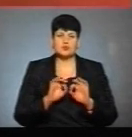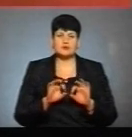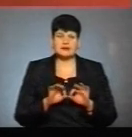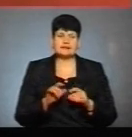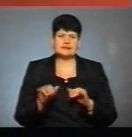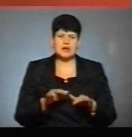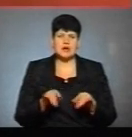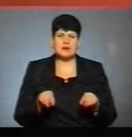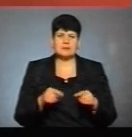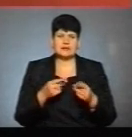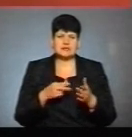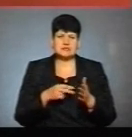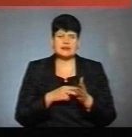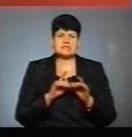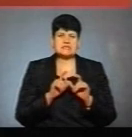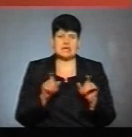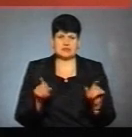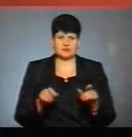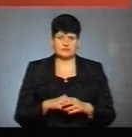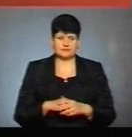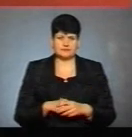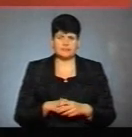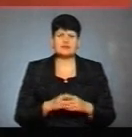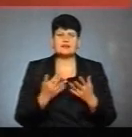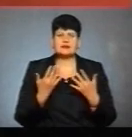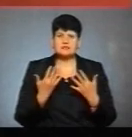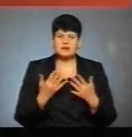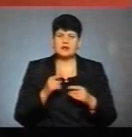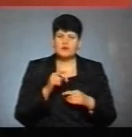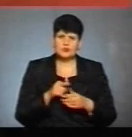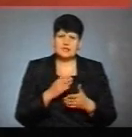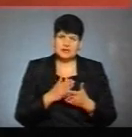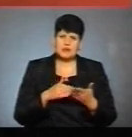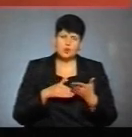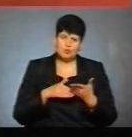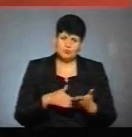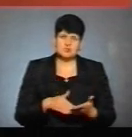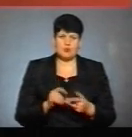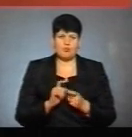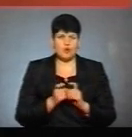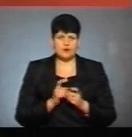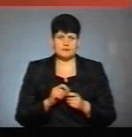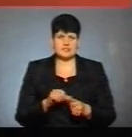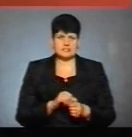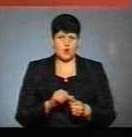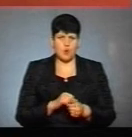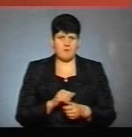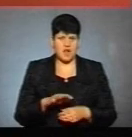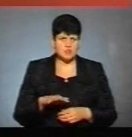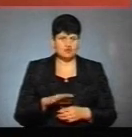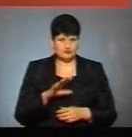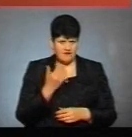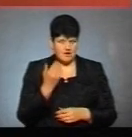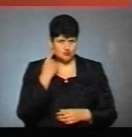діяльність реабілітаційних центрів? Наскільки вони є допоміжними у боротьбі з наркоманією, на вашу